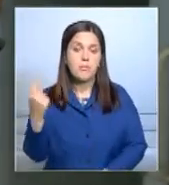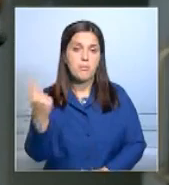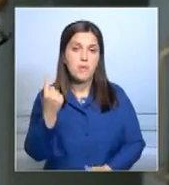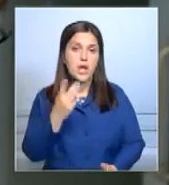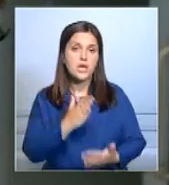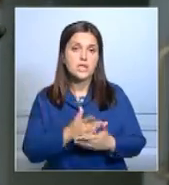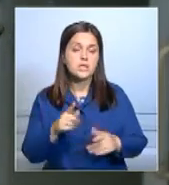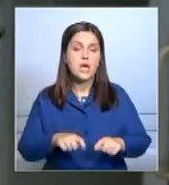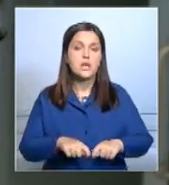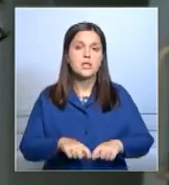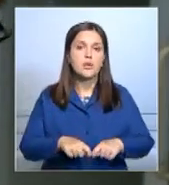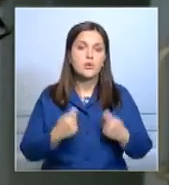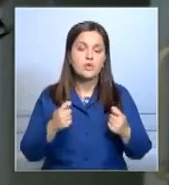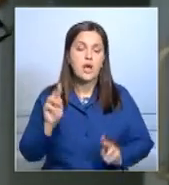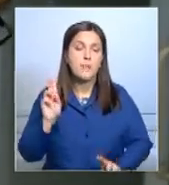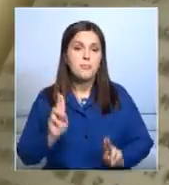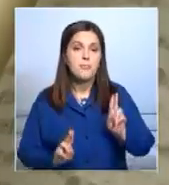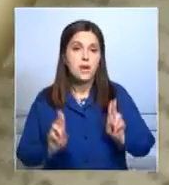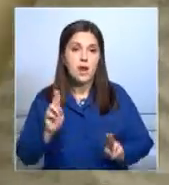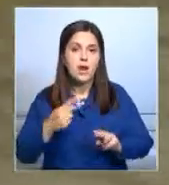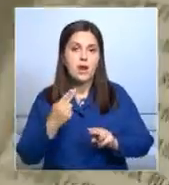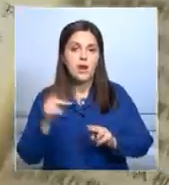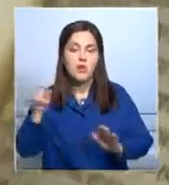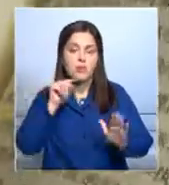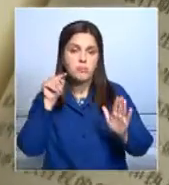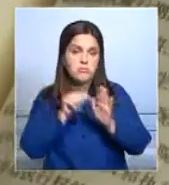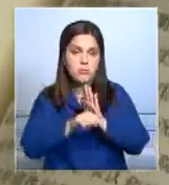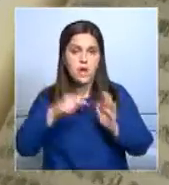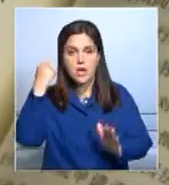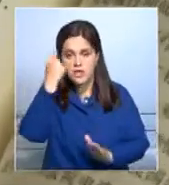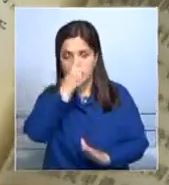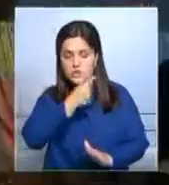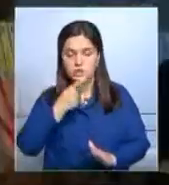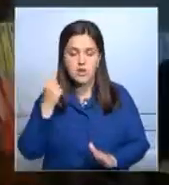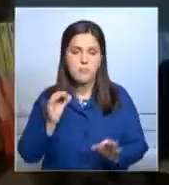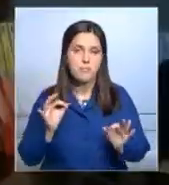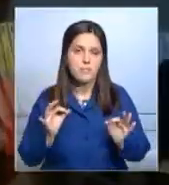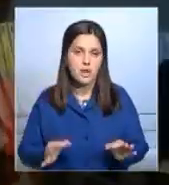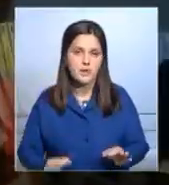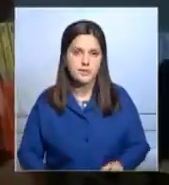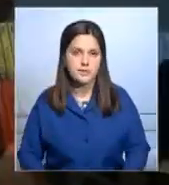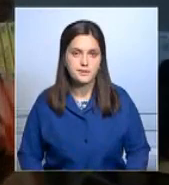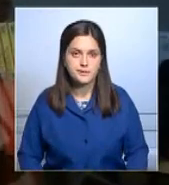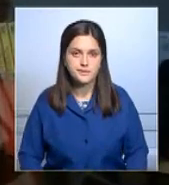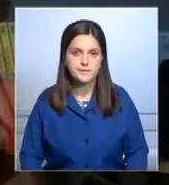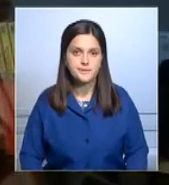общественные правила, поэтому говорить о вторжении в личное пространство не приходится.